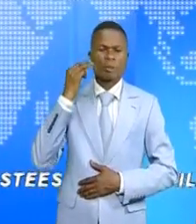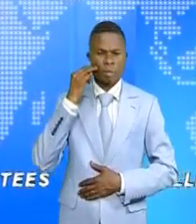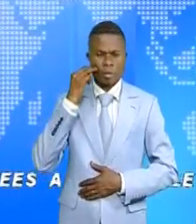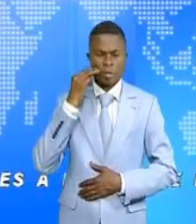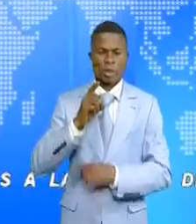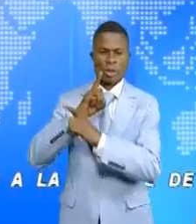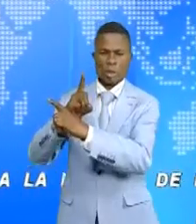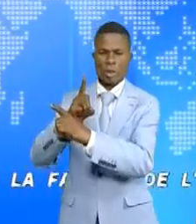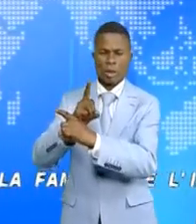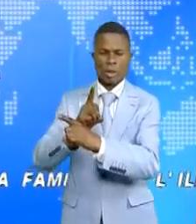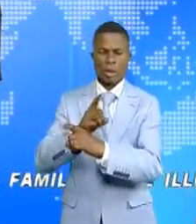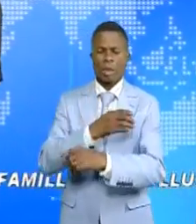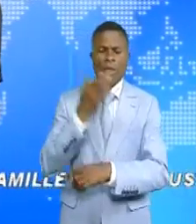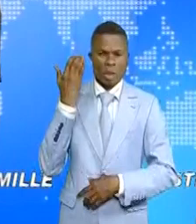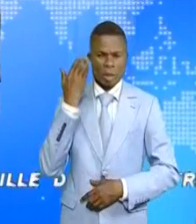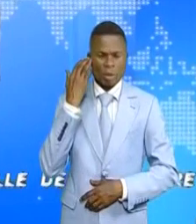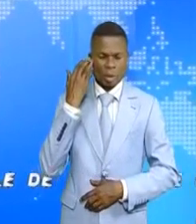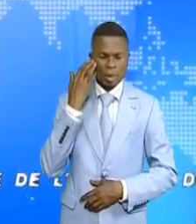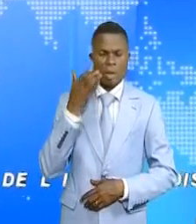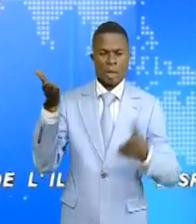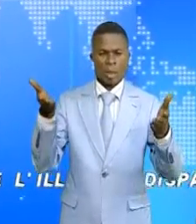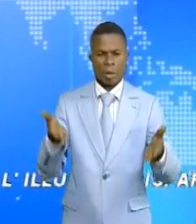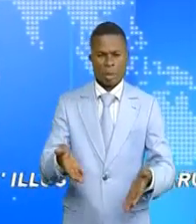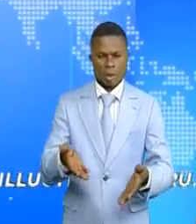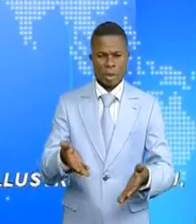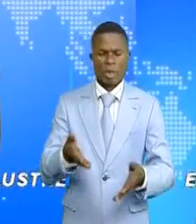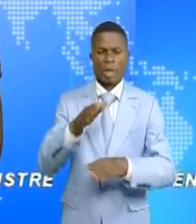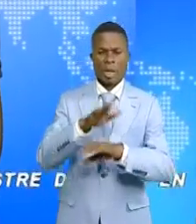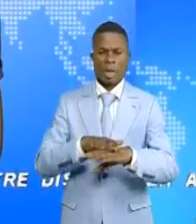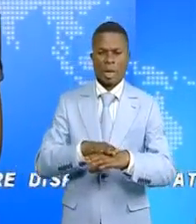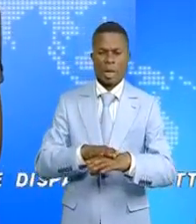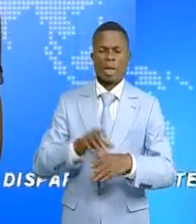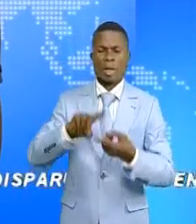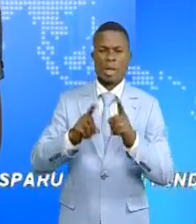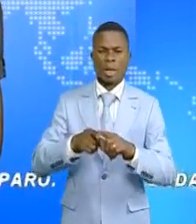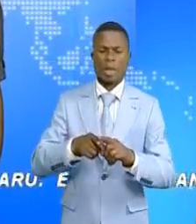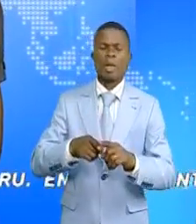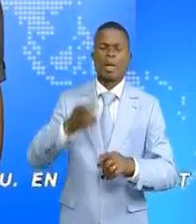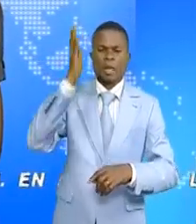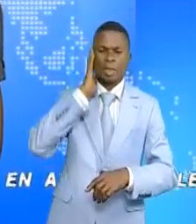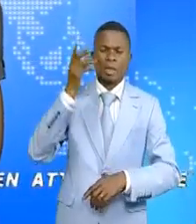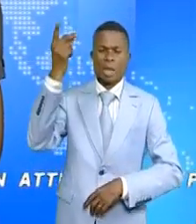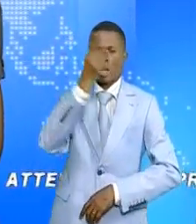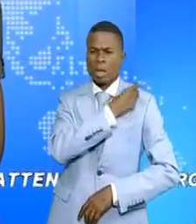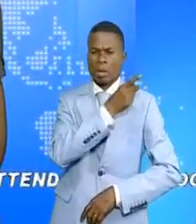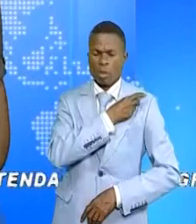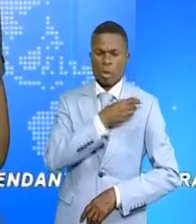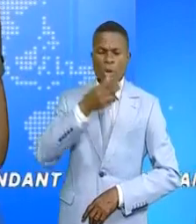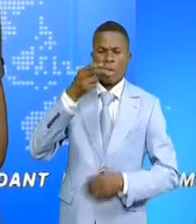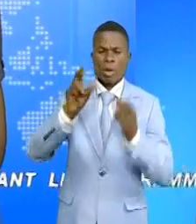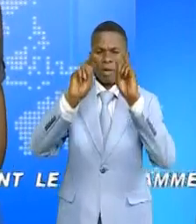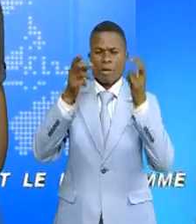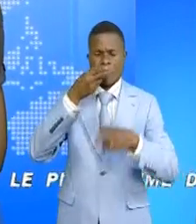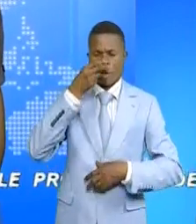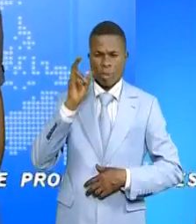la Défense, Gilbert Kabanda, a répondu à l'appel des anciens du collège Saint-Paul de Bukavu. Il a participé